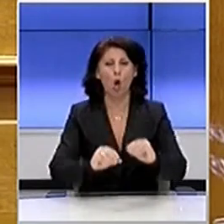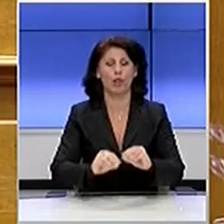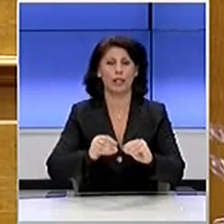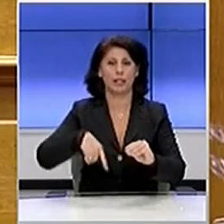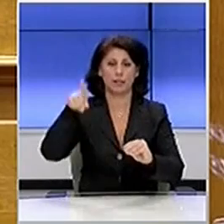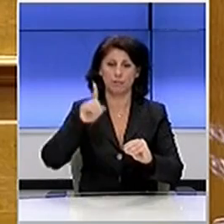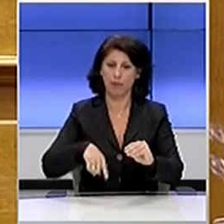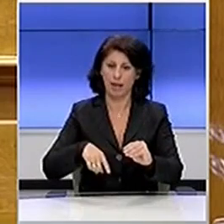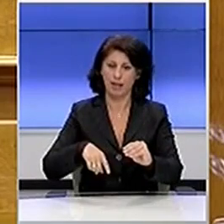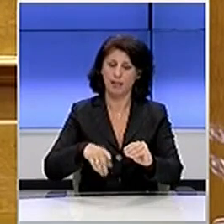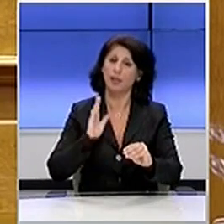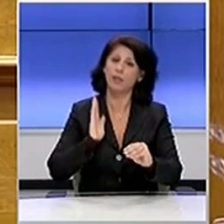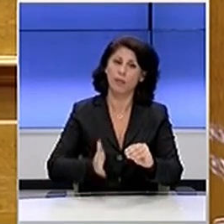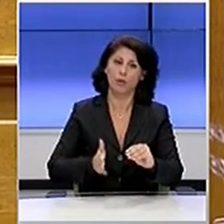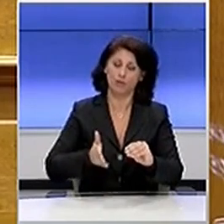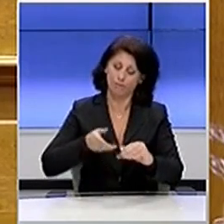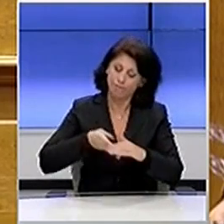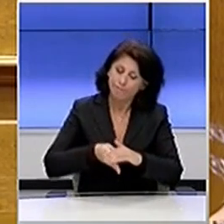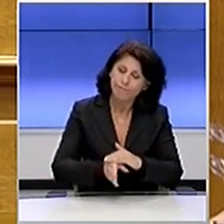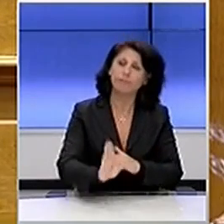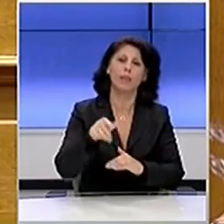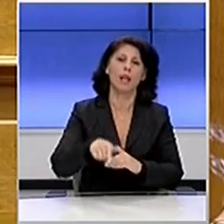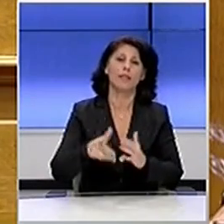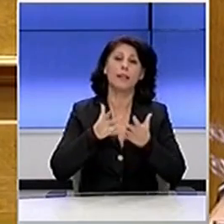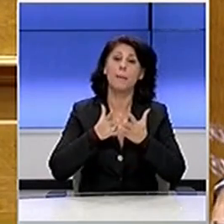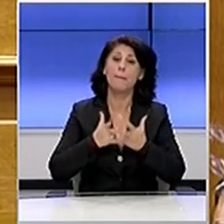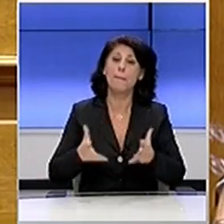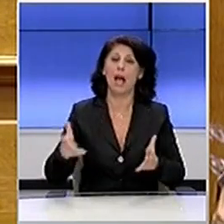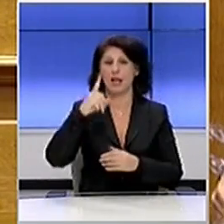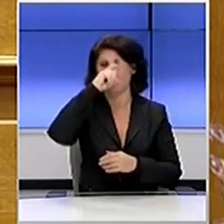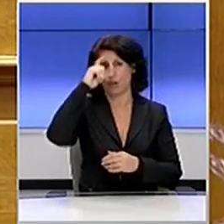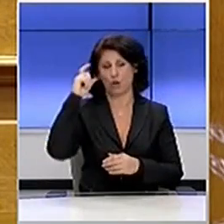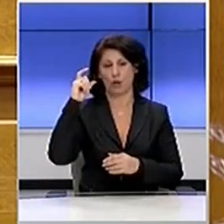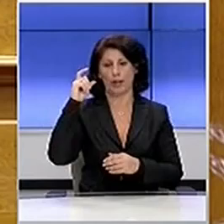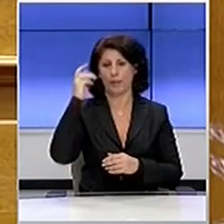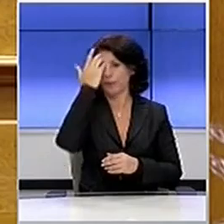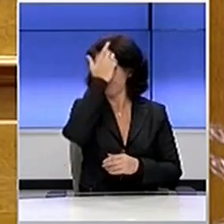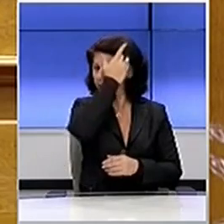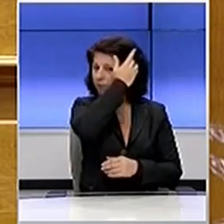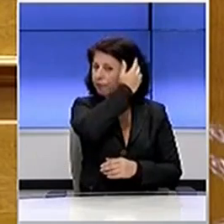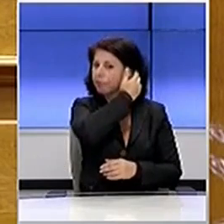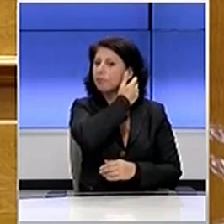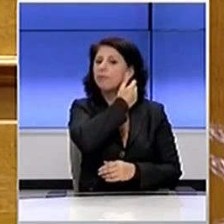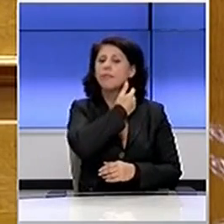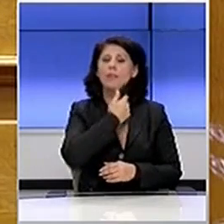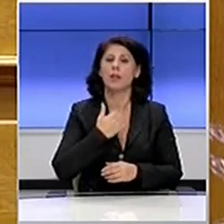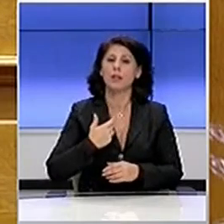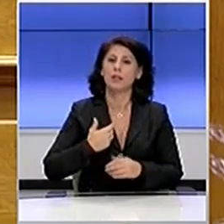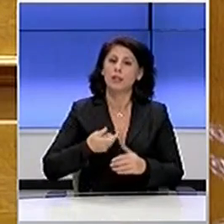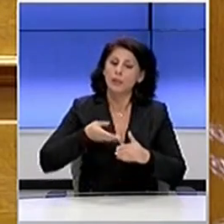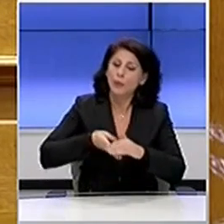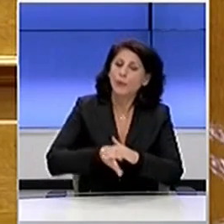μπορέσουμε να ξεπεράσουμε και αυτήν την μεγάλη δυσκολία, να βγούμε